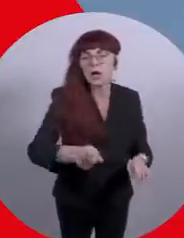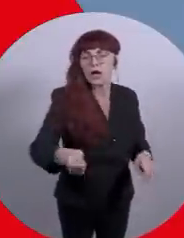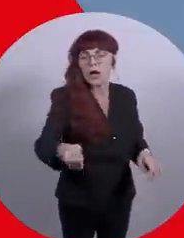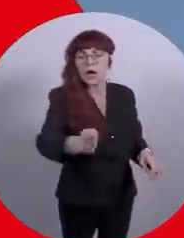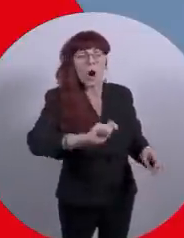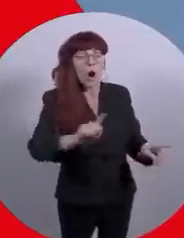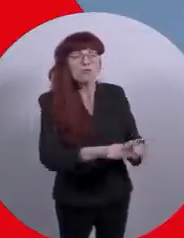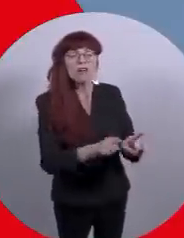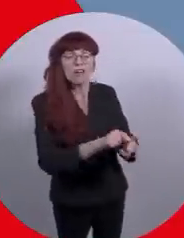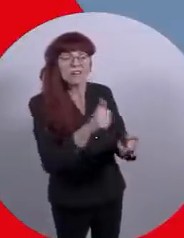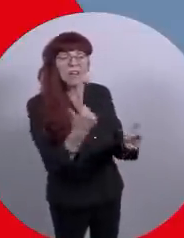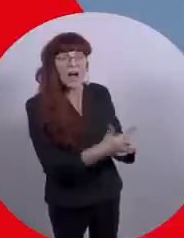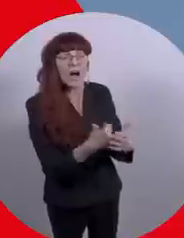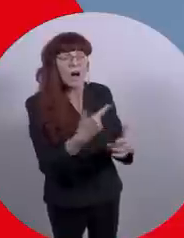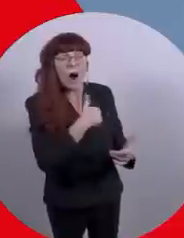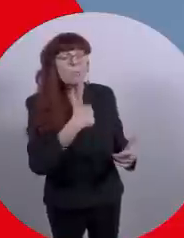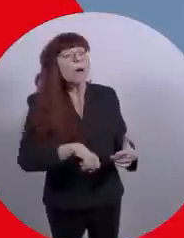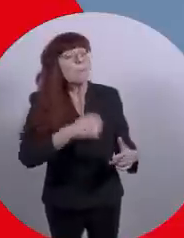Privaten